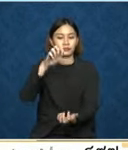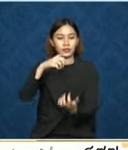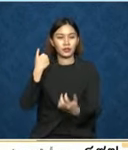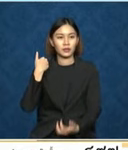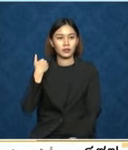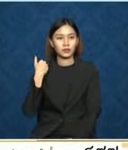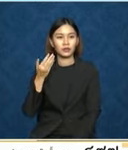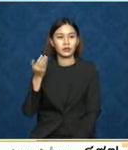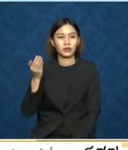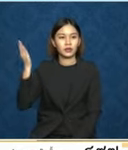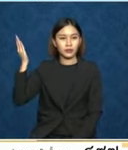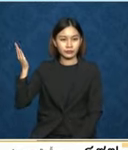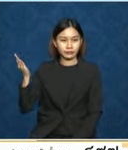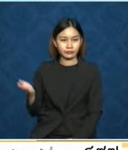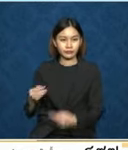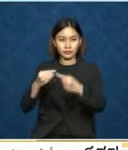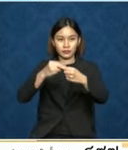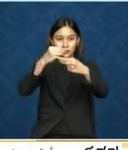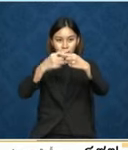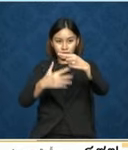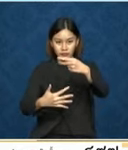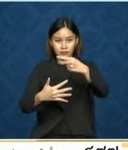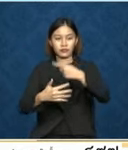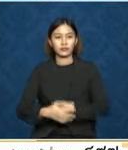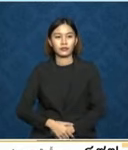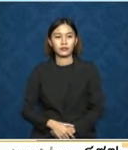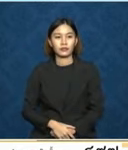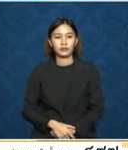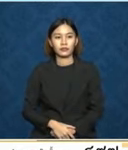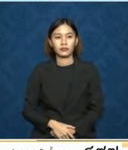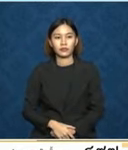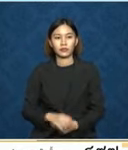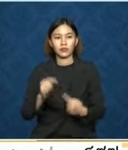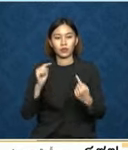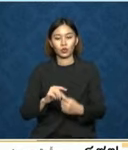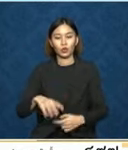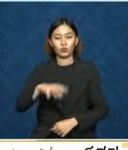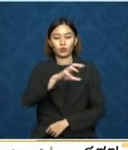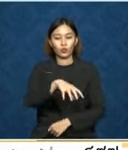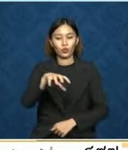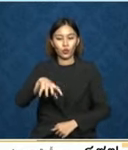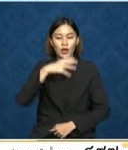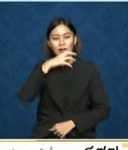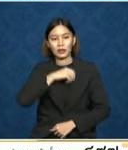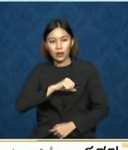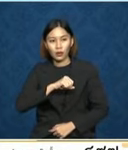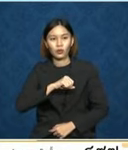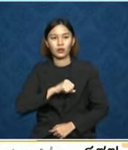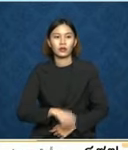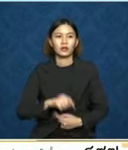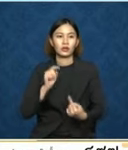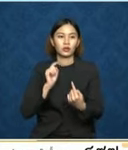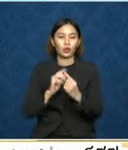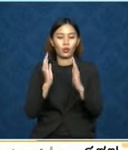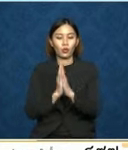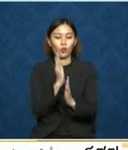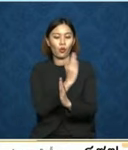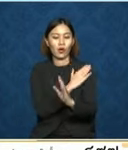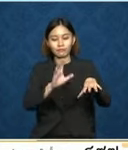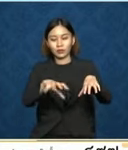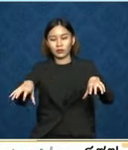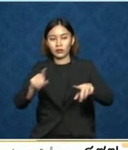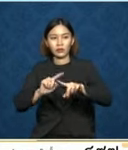สีไฟวัดท่าหลวงวัดบางคานย่านเก่าวังกดอุทยานเมืองเก่าพิจิตรทุ่งดอกกระเจียวยักษ์และวัดโพทช้าง